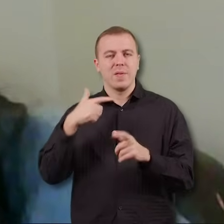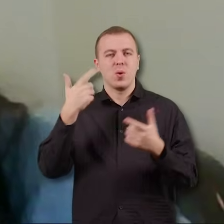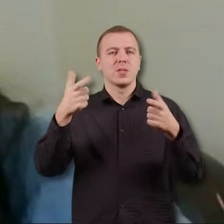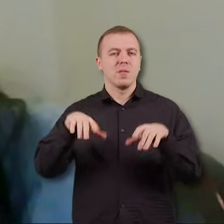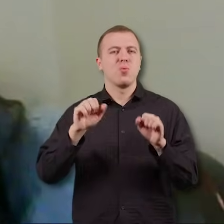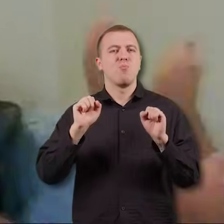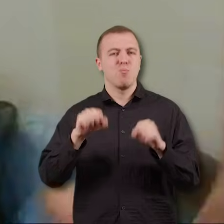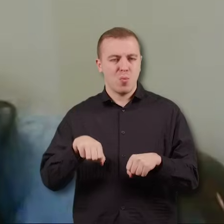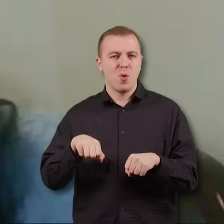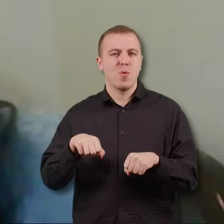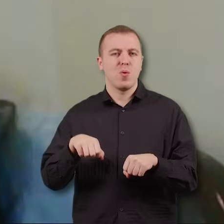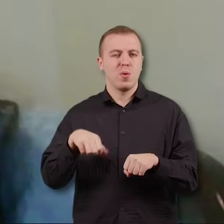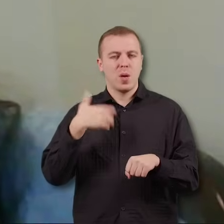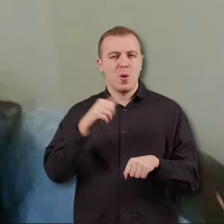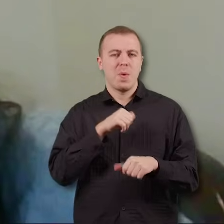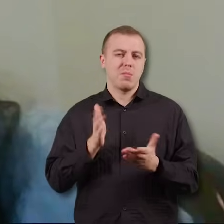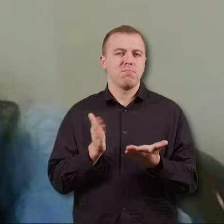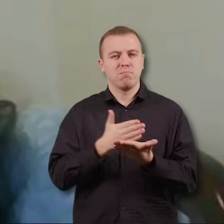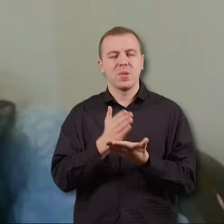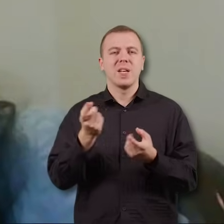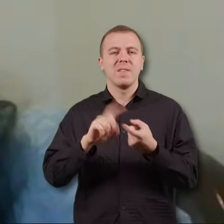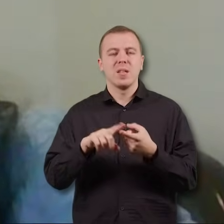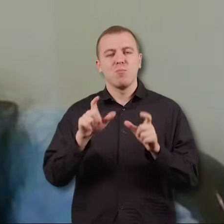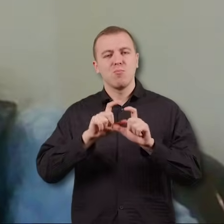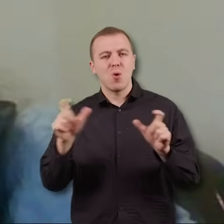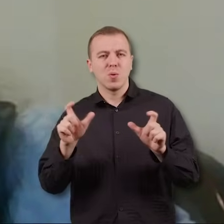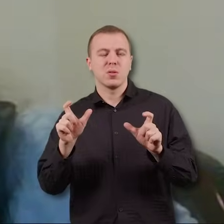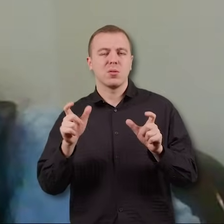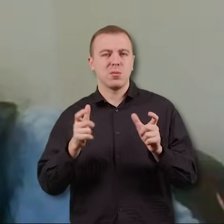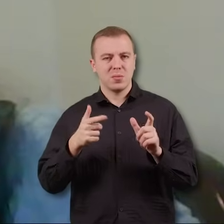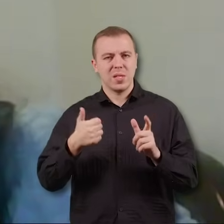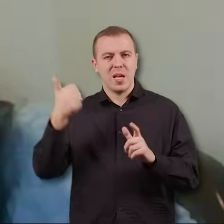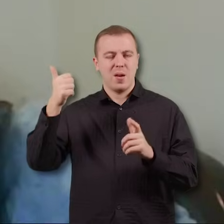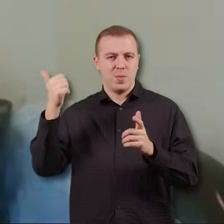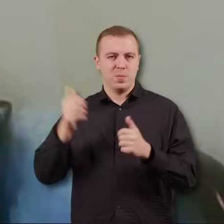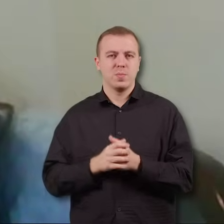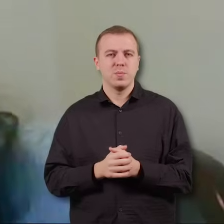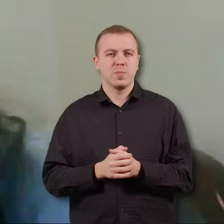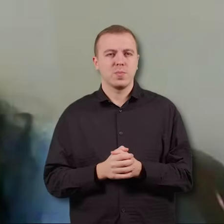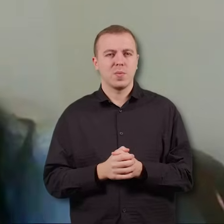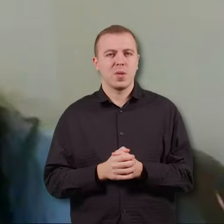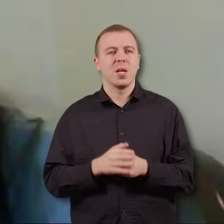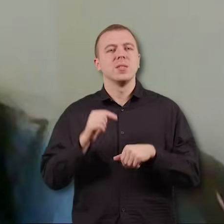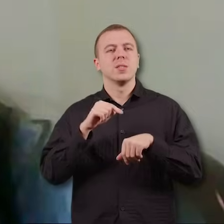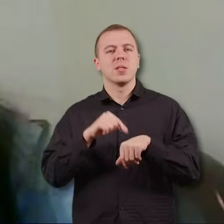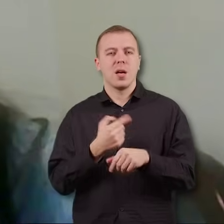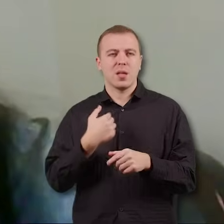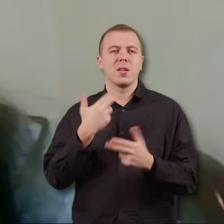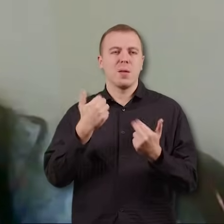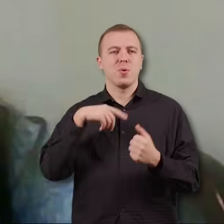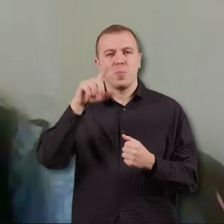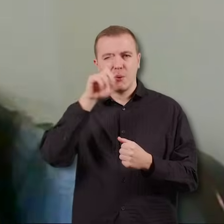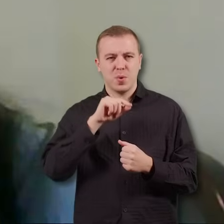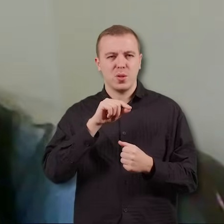savivaldybės galėtų truputėlį labiau laviruoti dėl savo mokyklų šitų klausimų. Nes kartais taip pripažįstu,